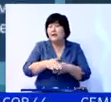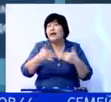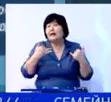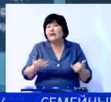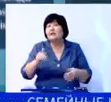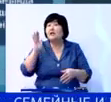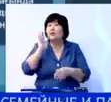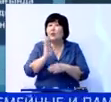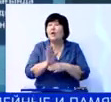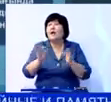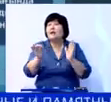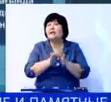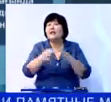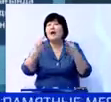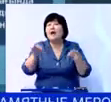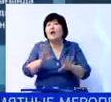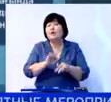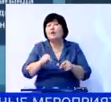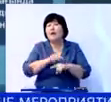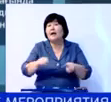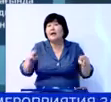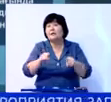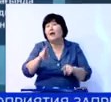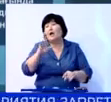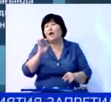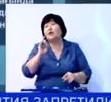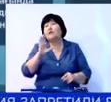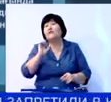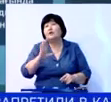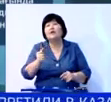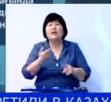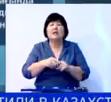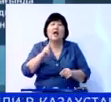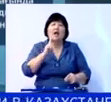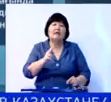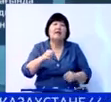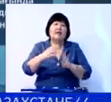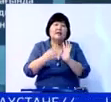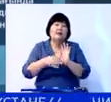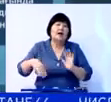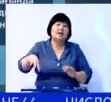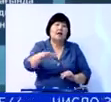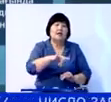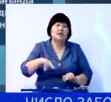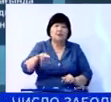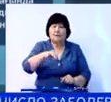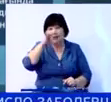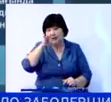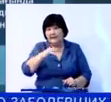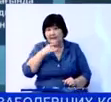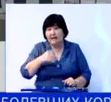настоящего указа в целях недопущения распространения коронавируса COVID-19 на территории Республики Казахстан.